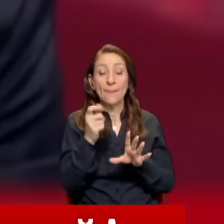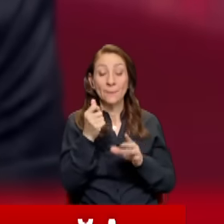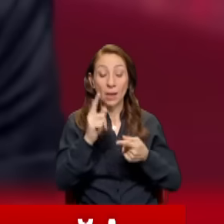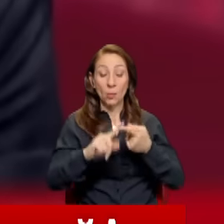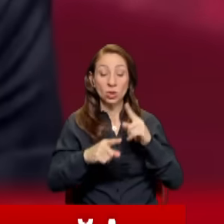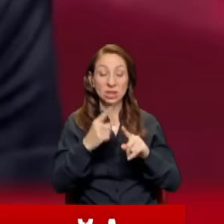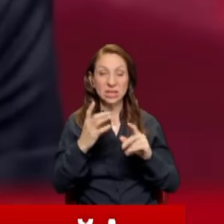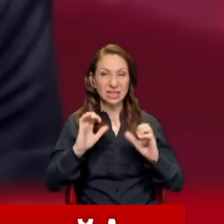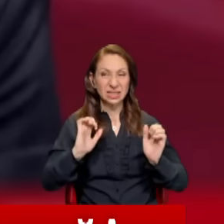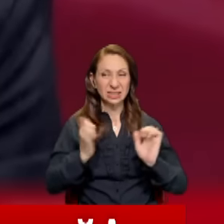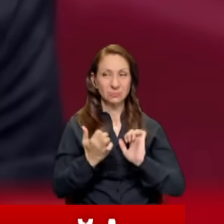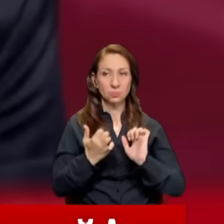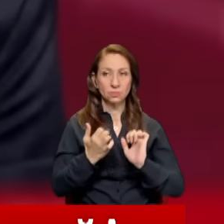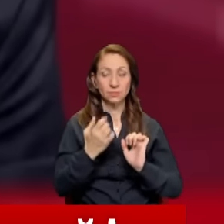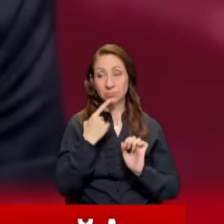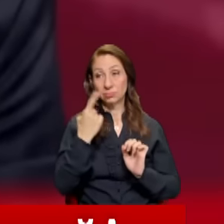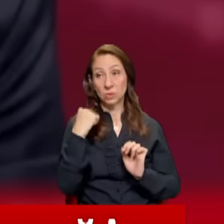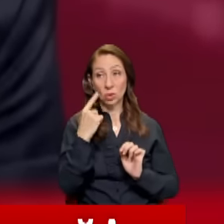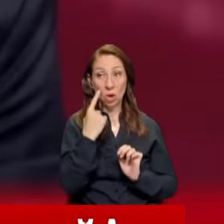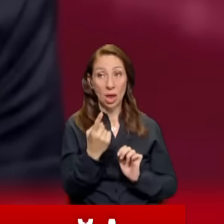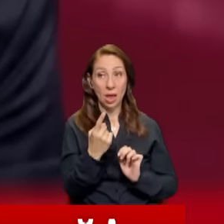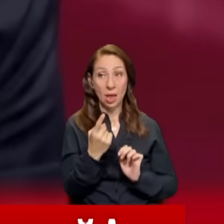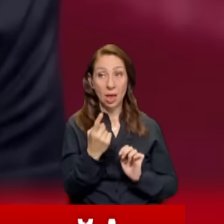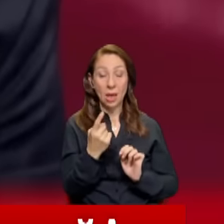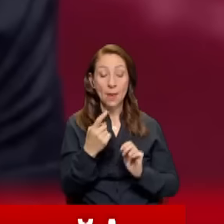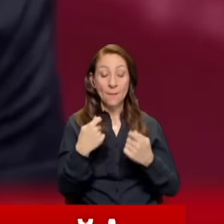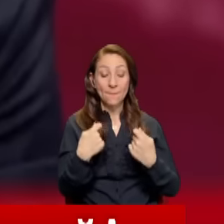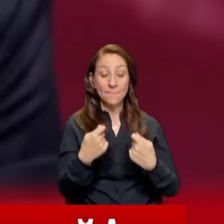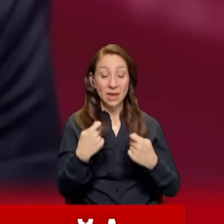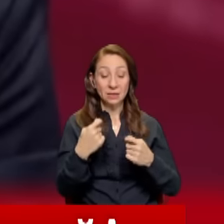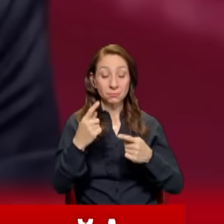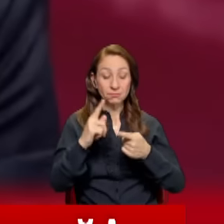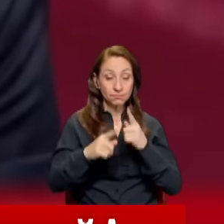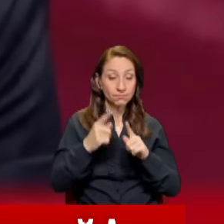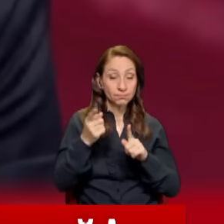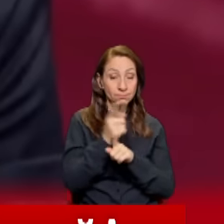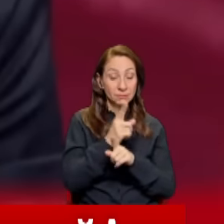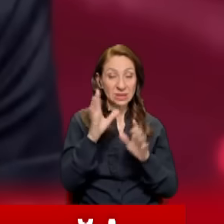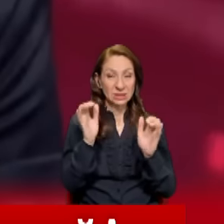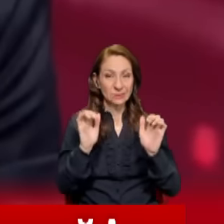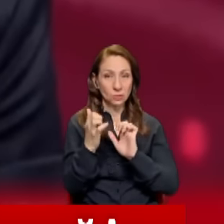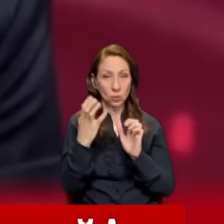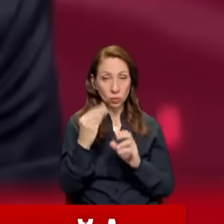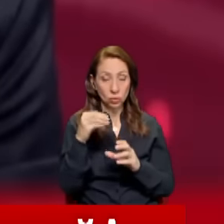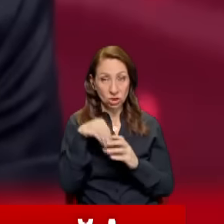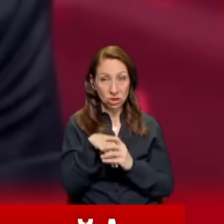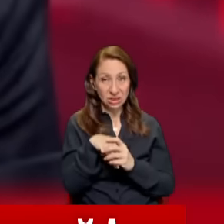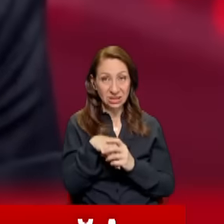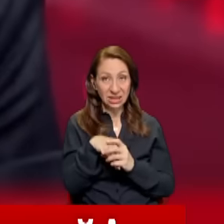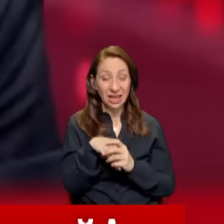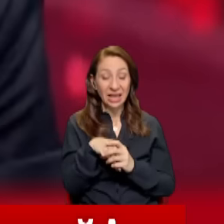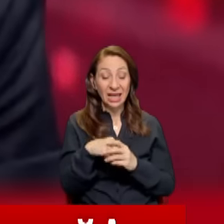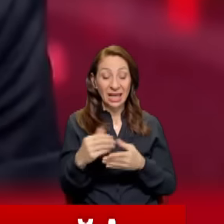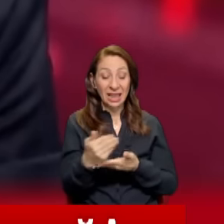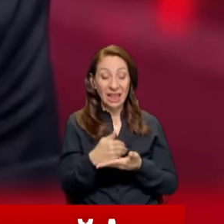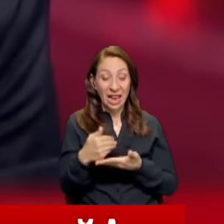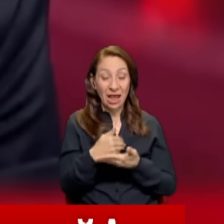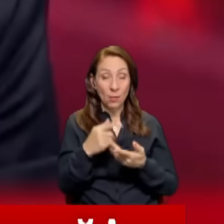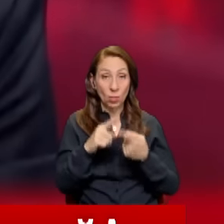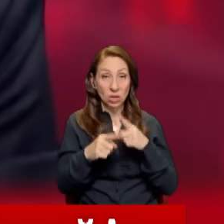politikası daha sıkı olduğu için Geçen seneye göre maliye politikası daha sıkı olacağı için olduğu için gelirler